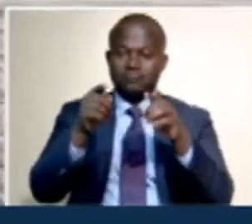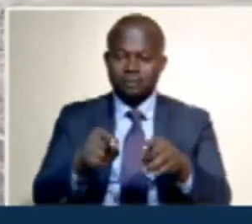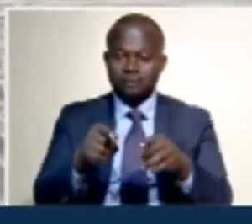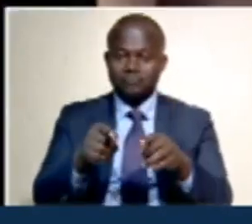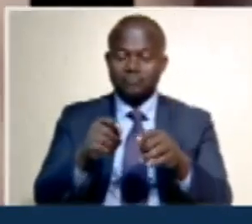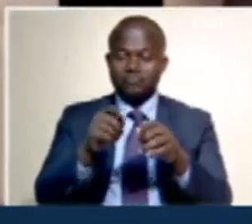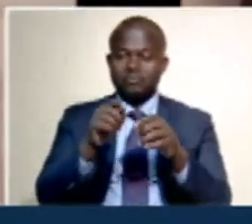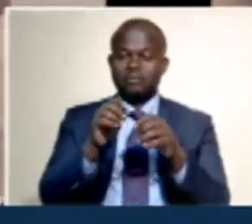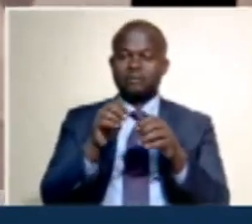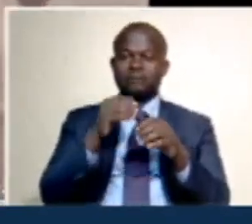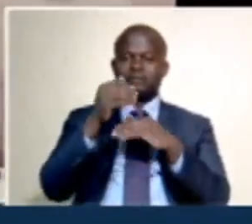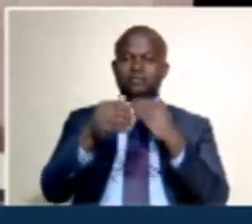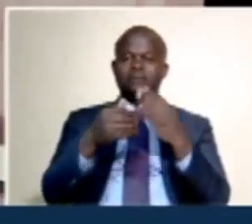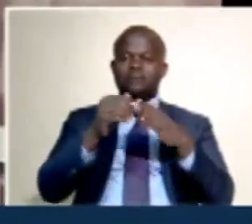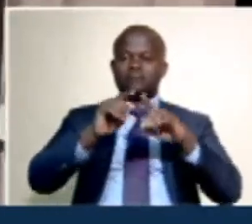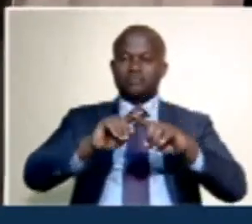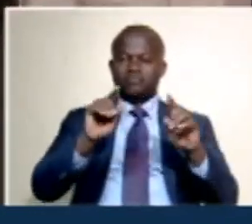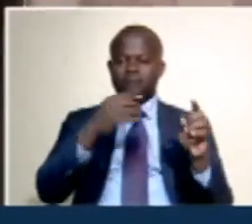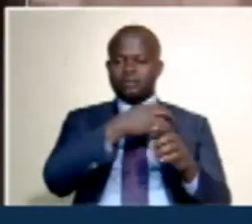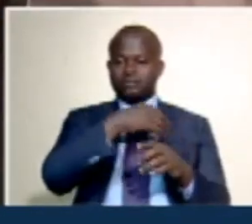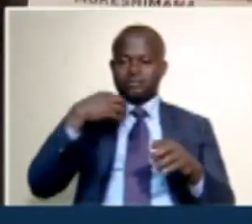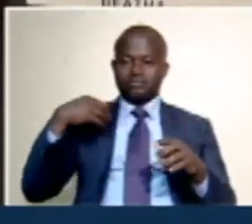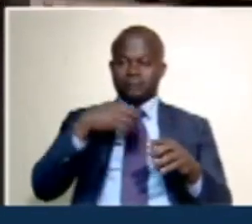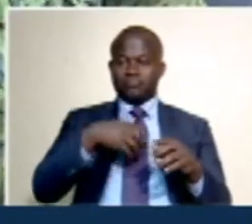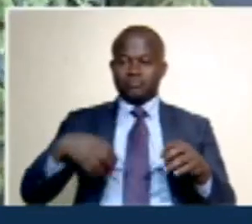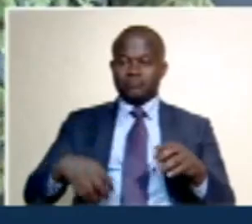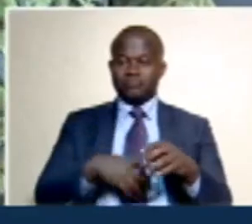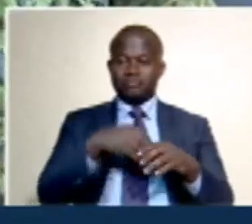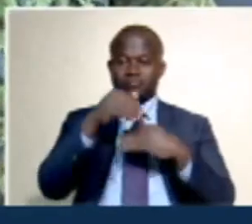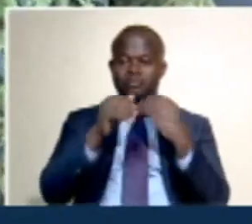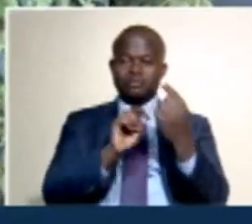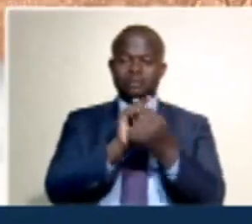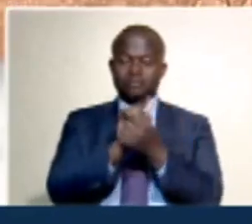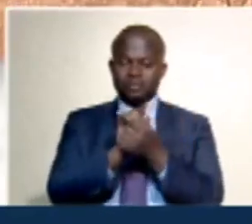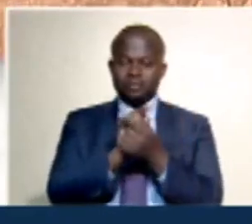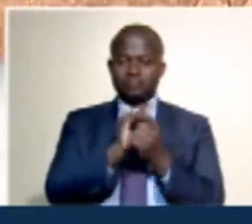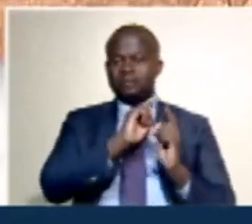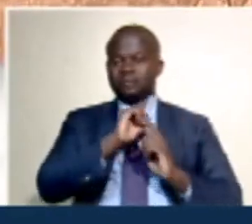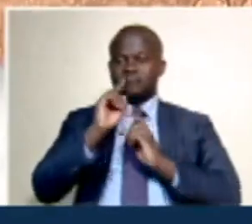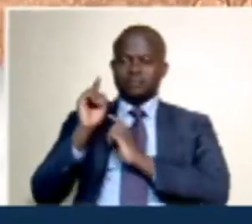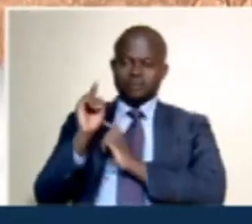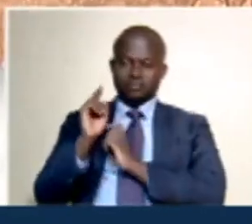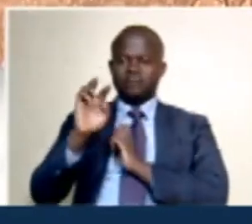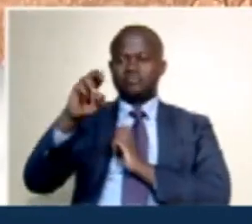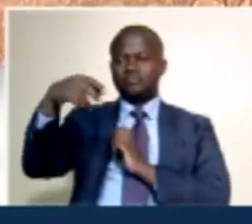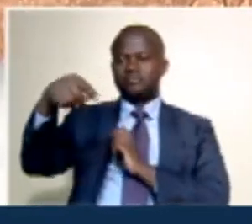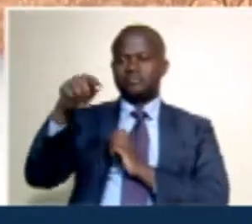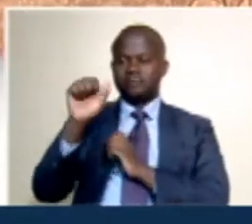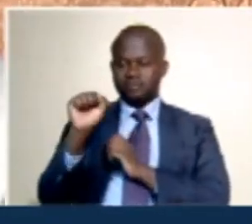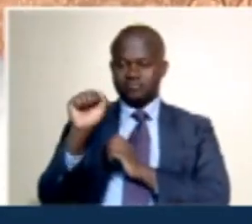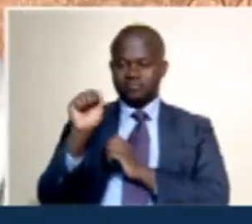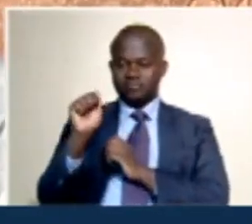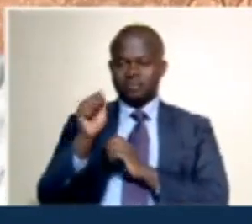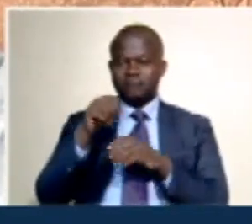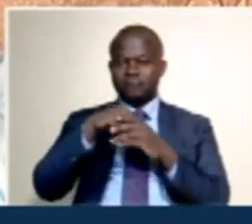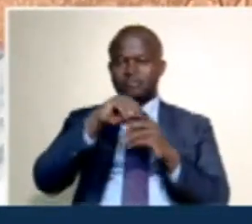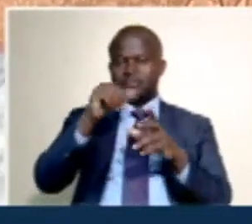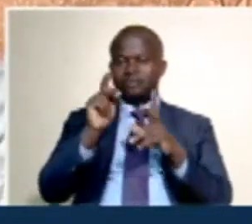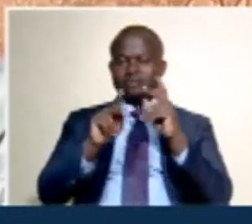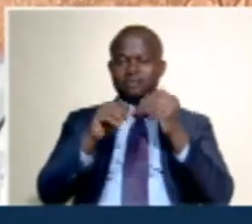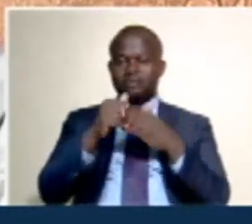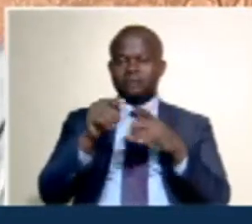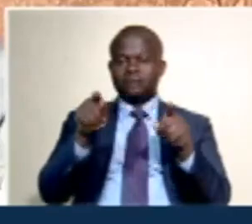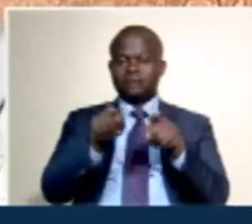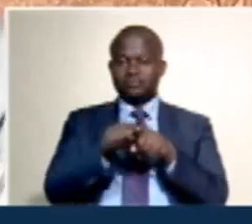cyacyaye nyuma y'igihe gito atandukanye n'iyo ngwe nibwo ngo yaje guhura n'inkotanyi harimo abasirikare b'inkotanyi harimo nabandi basaga